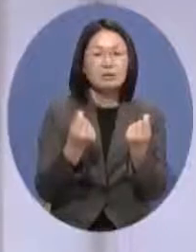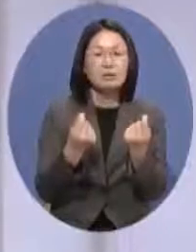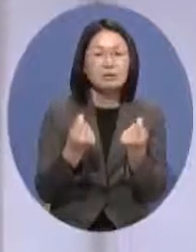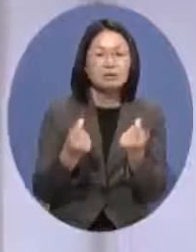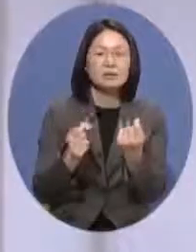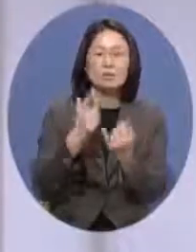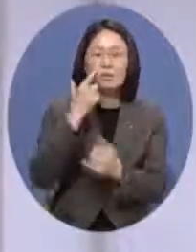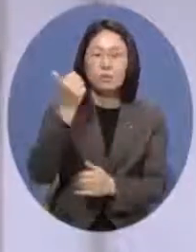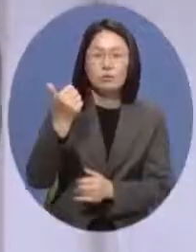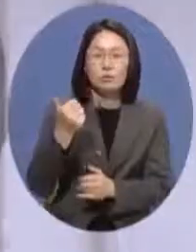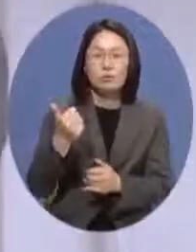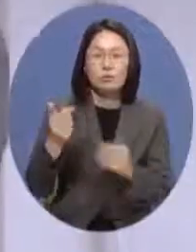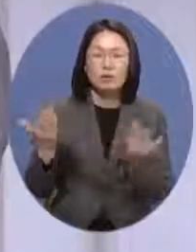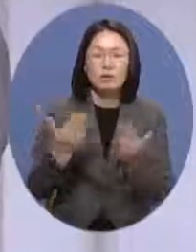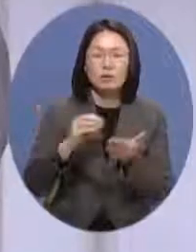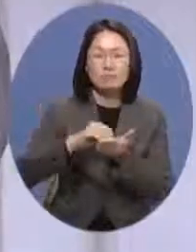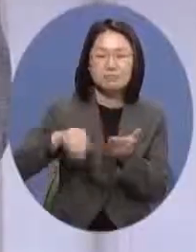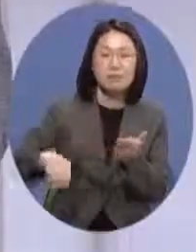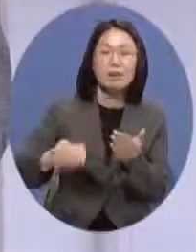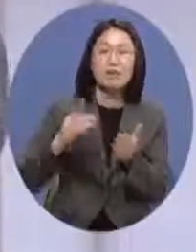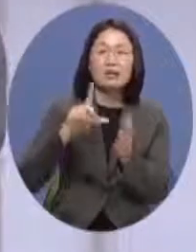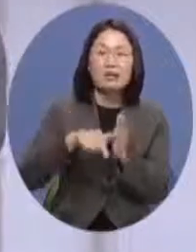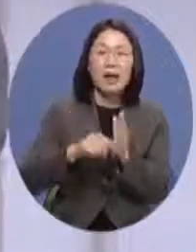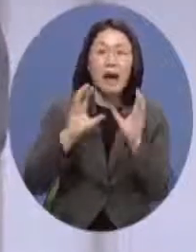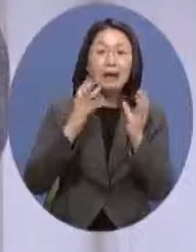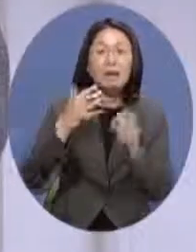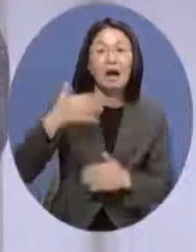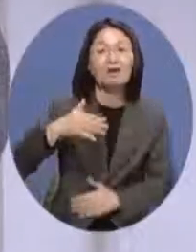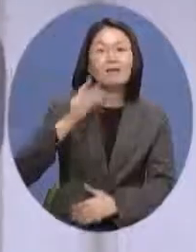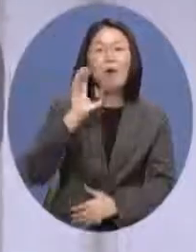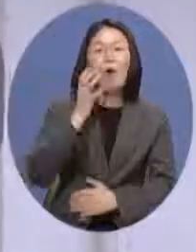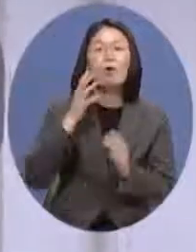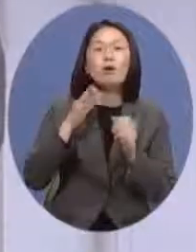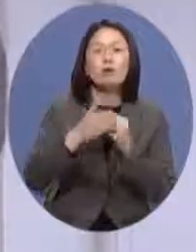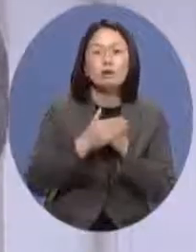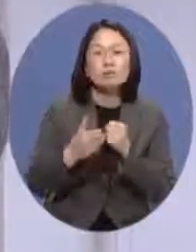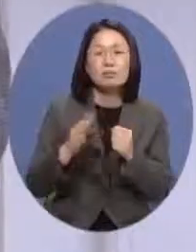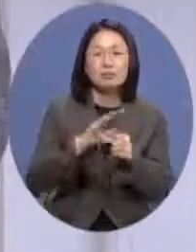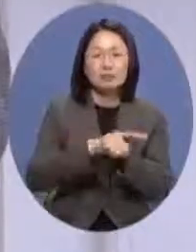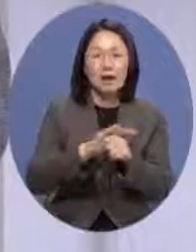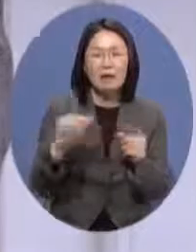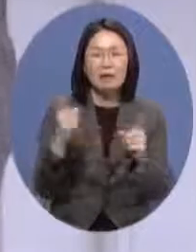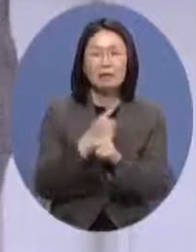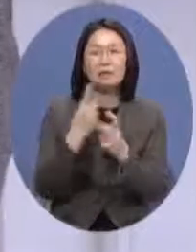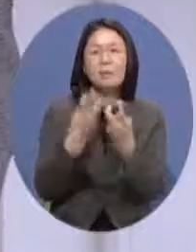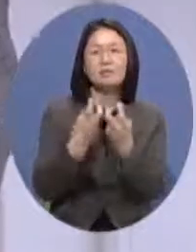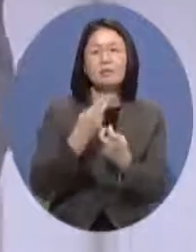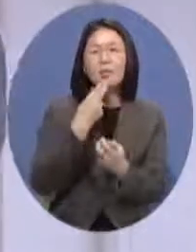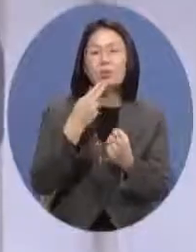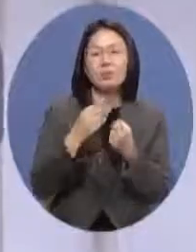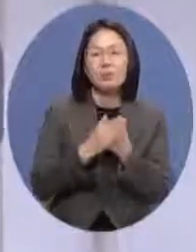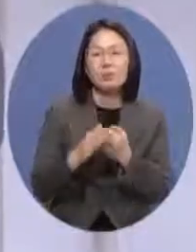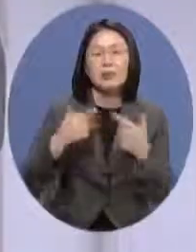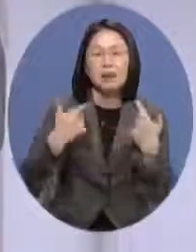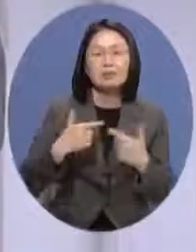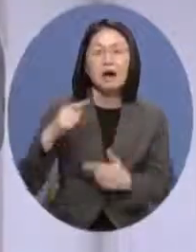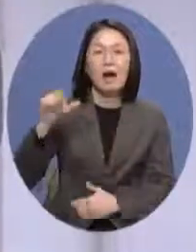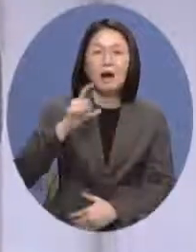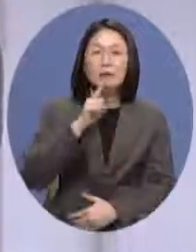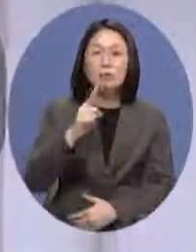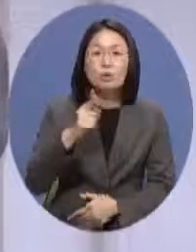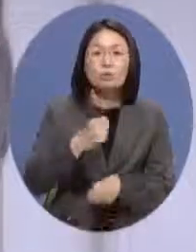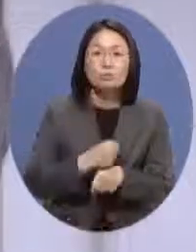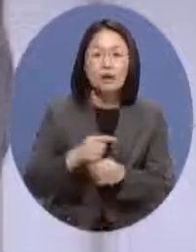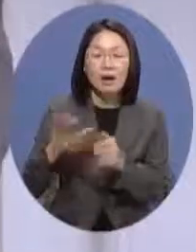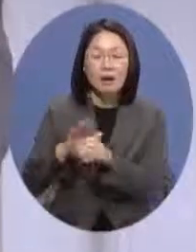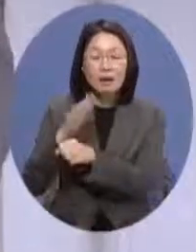이런 큰 스트레스를 받게 될 경우에 아이들은 아직 너무나 어리기 때문에 그걸 대처할 수가 없게 되는 거죠. 그래서 네. 항상 강조를 하지만 애착은